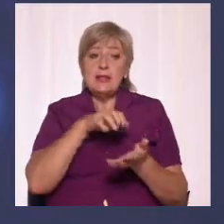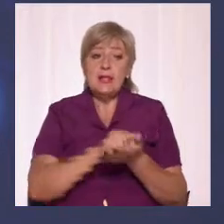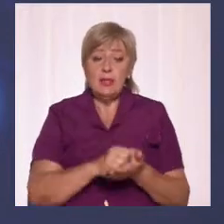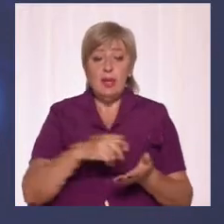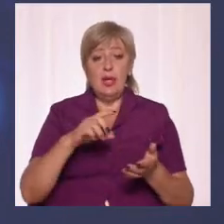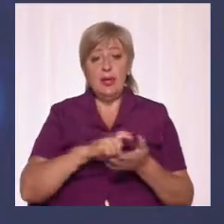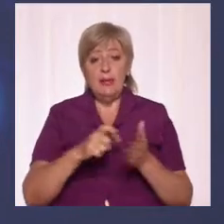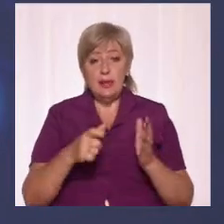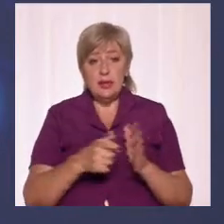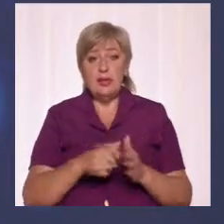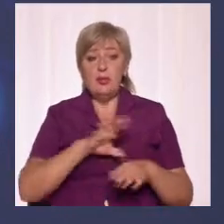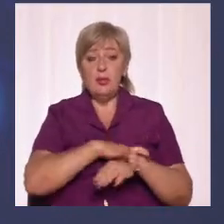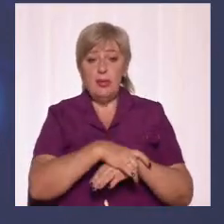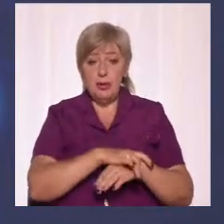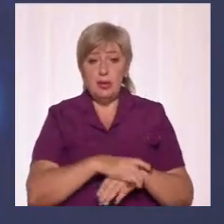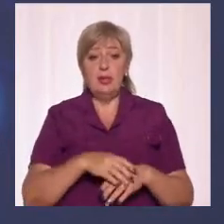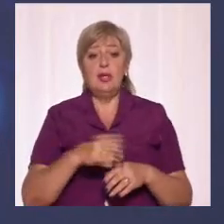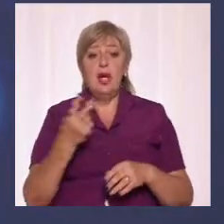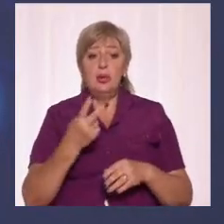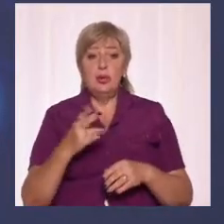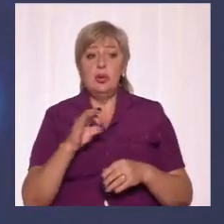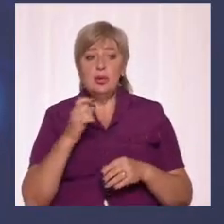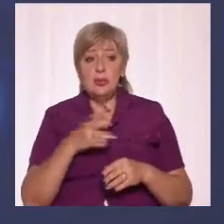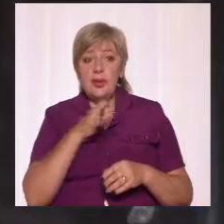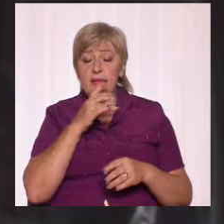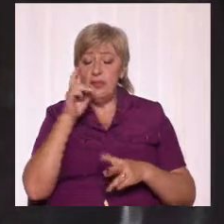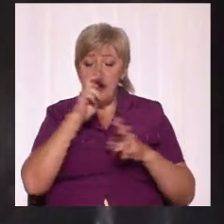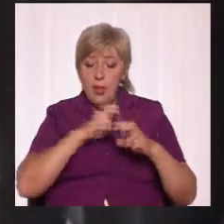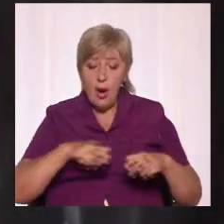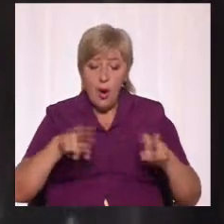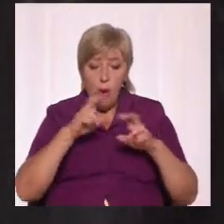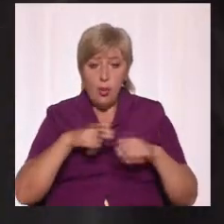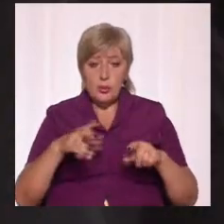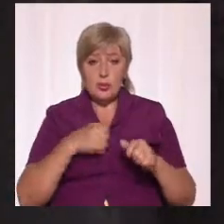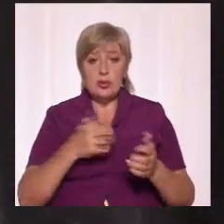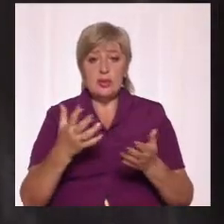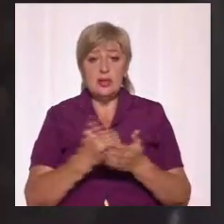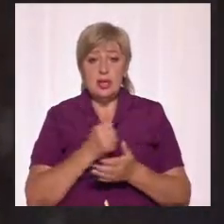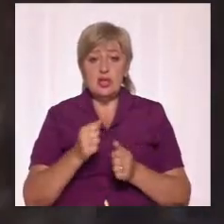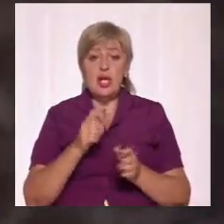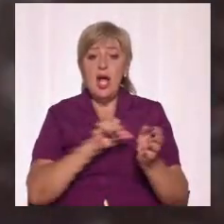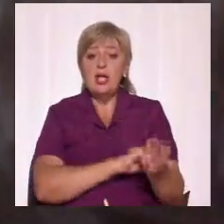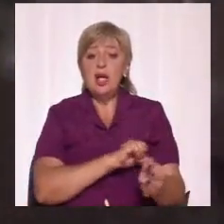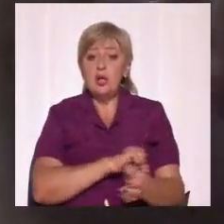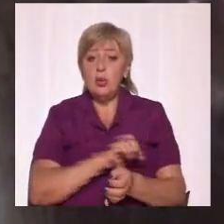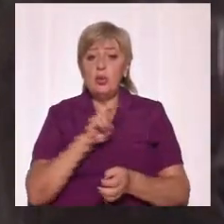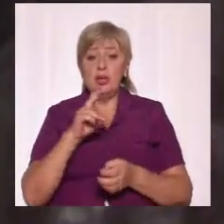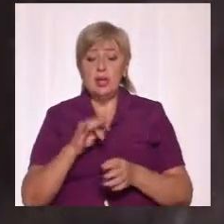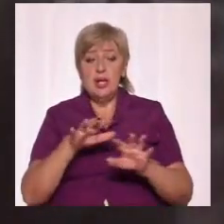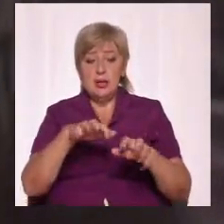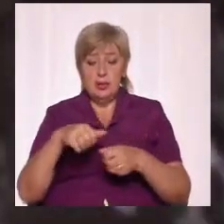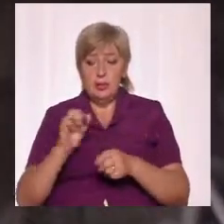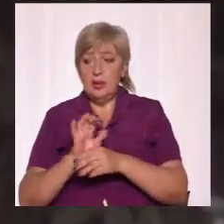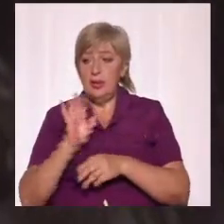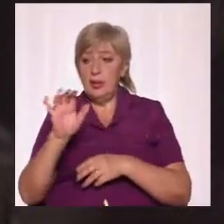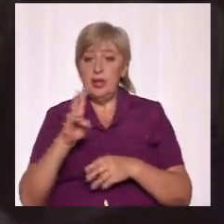вулиці Ватутіна у Павлограді. 2 серпня під час обшуку у них знайшли приготовлені для розповсюдження наркотики. Їх вилучили та